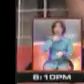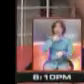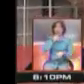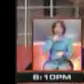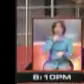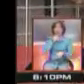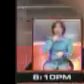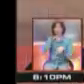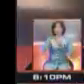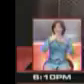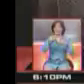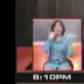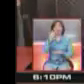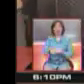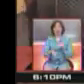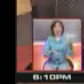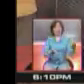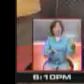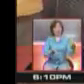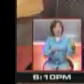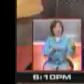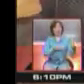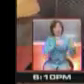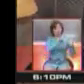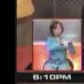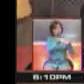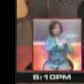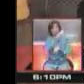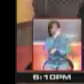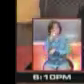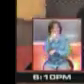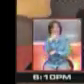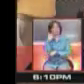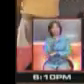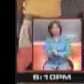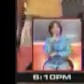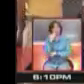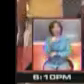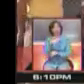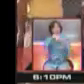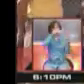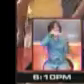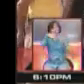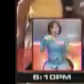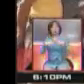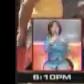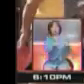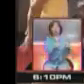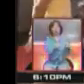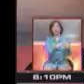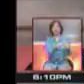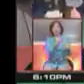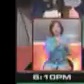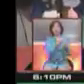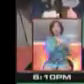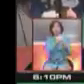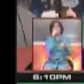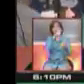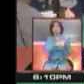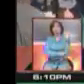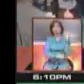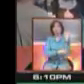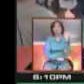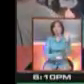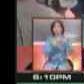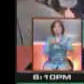Dahil sa sobrang init. Mga pinipintura na yan. Binibigay na lang sa mga taong walang makain. Pagpatuloy na lang